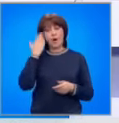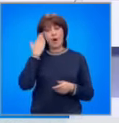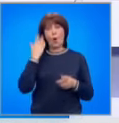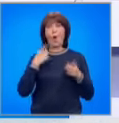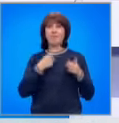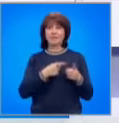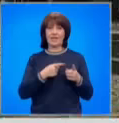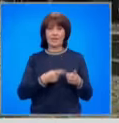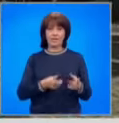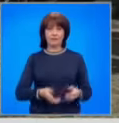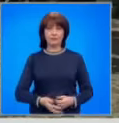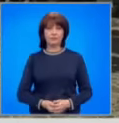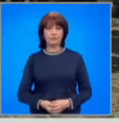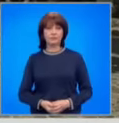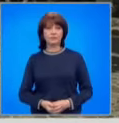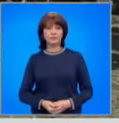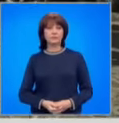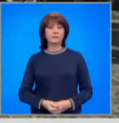повдигнато обвинение.